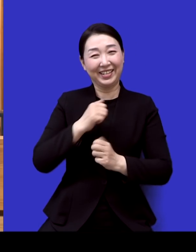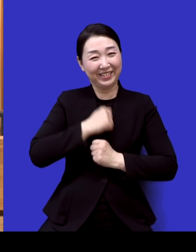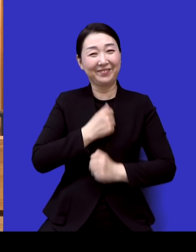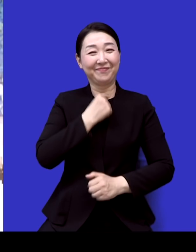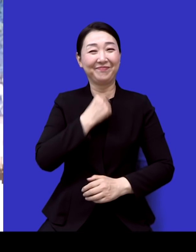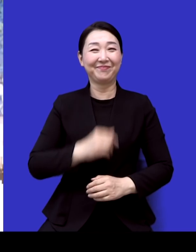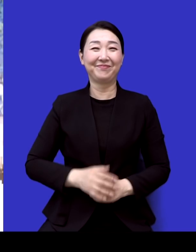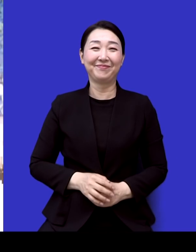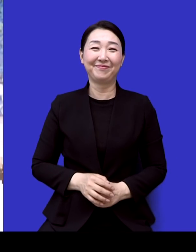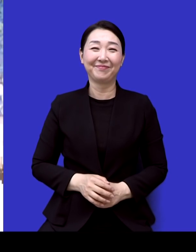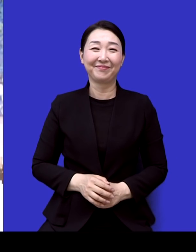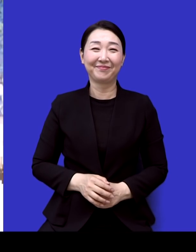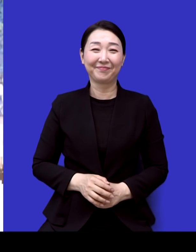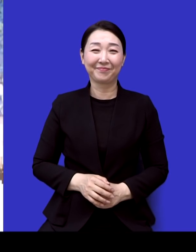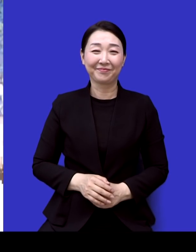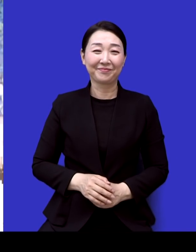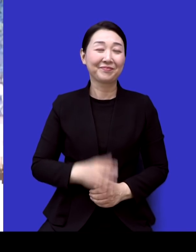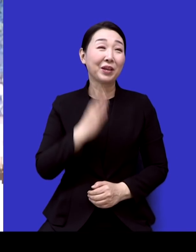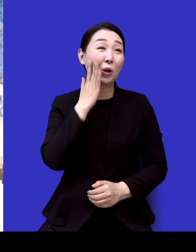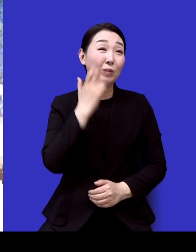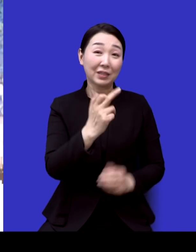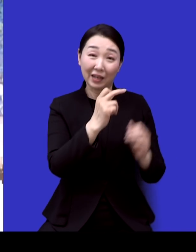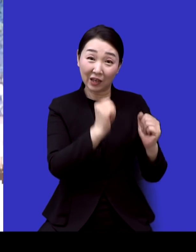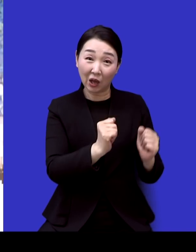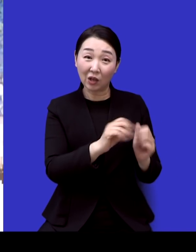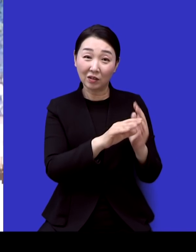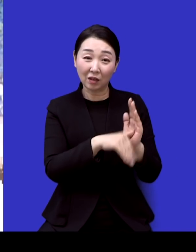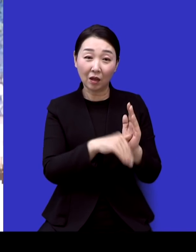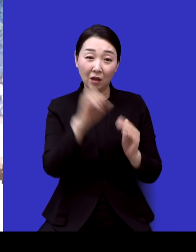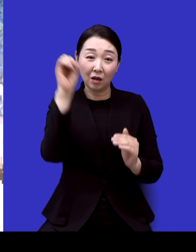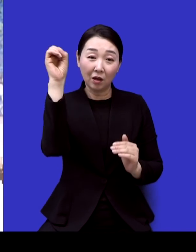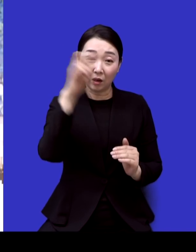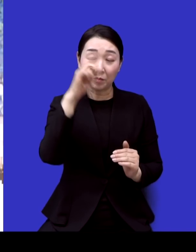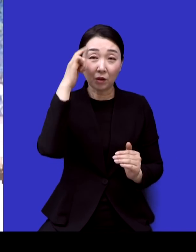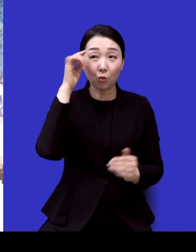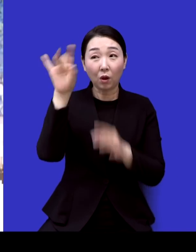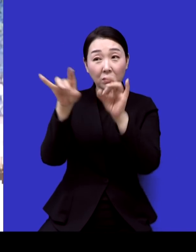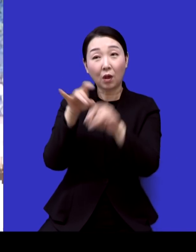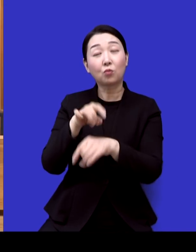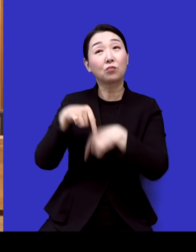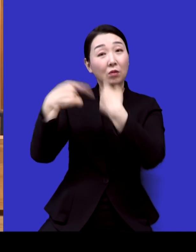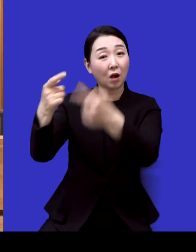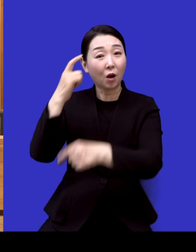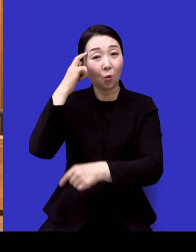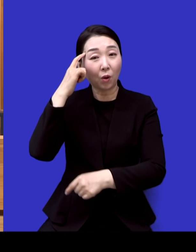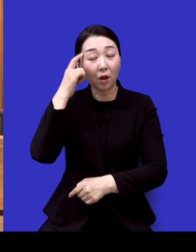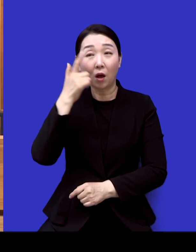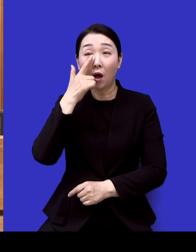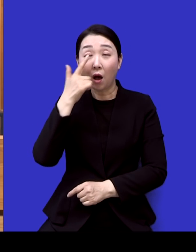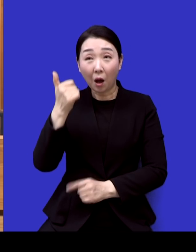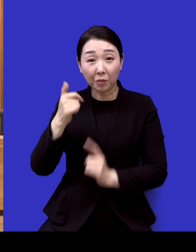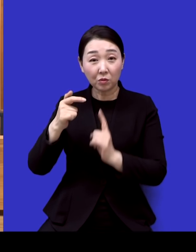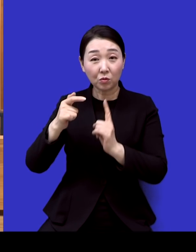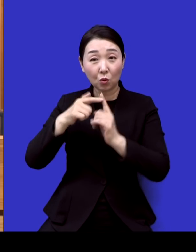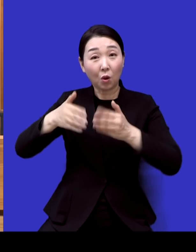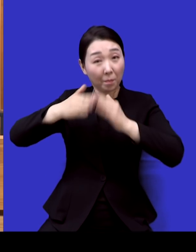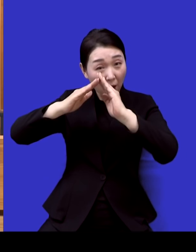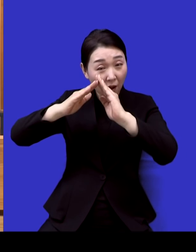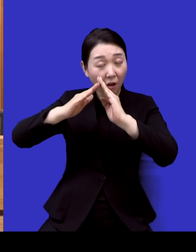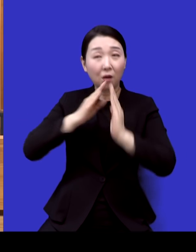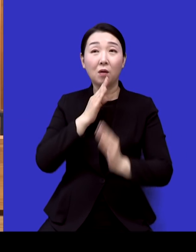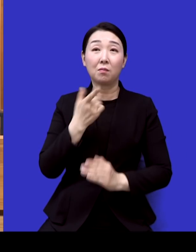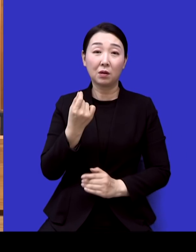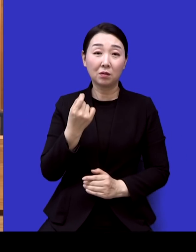그러니까요. 근데 울산에 그렇게 계시다가 갑자기 왜 태국을 가셨을까요? 그럼 거기서 아버님 개척하신 거예요? 네, 개척하셨습니다.